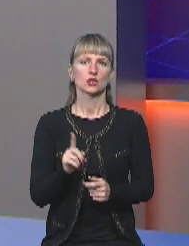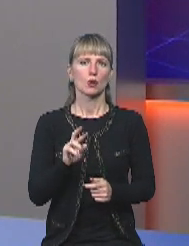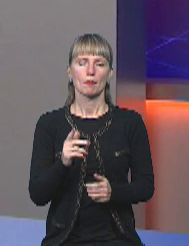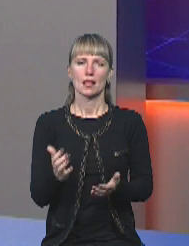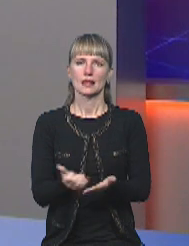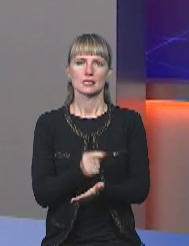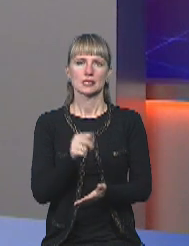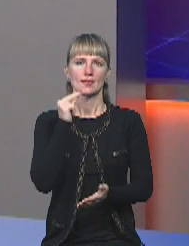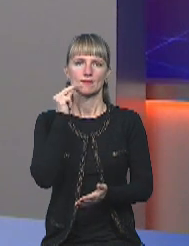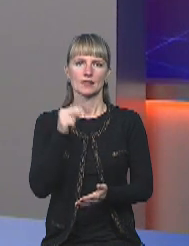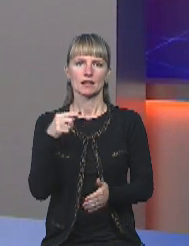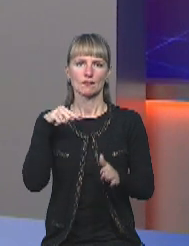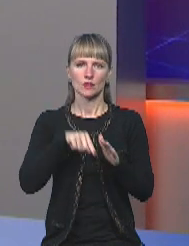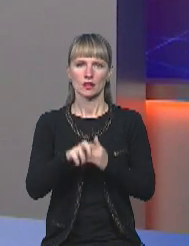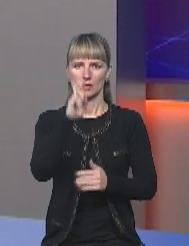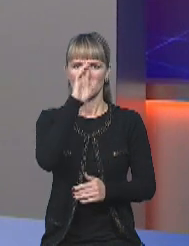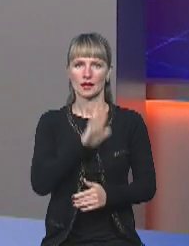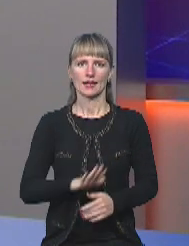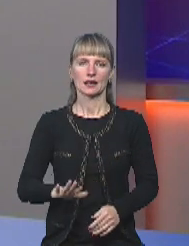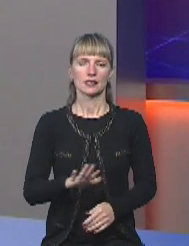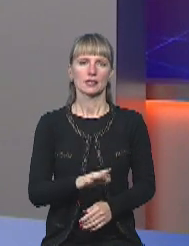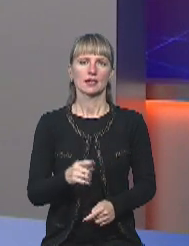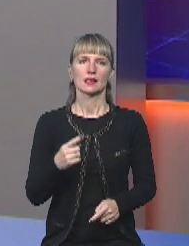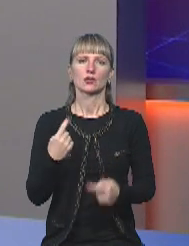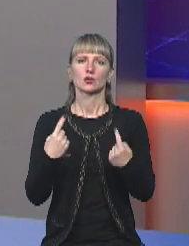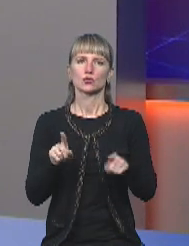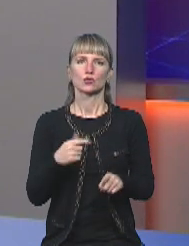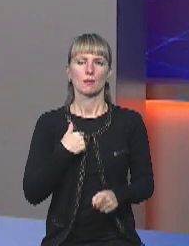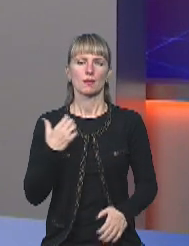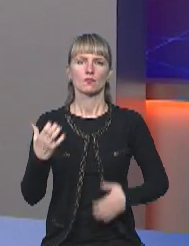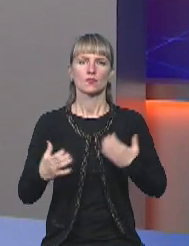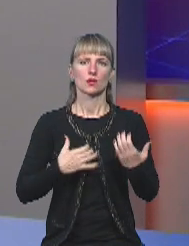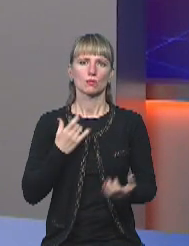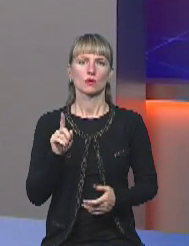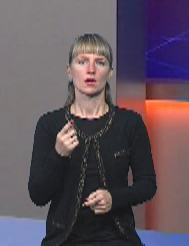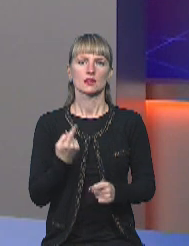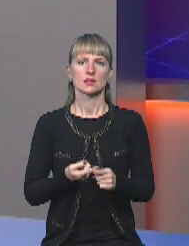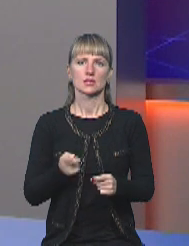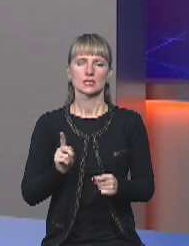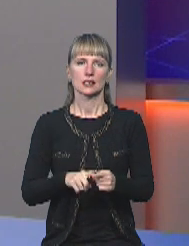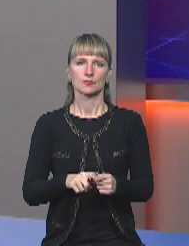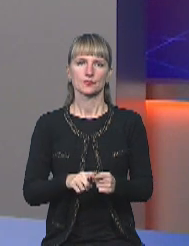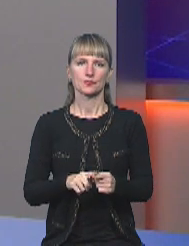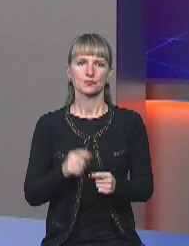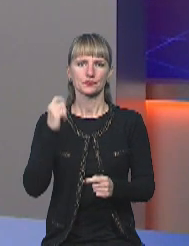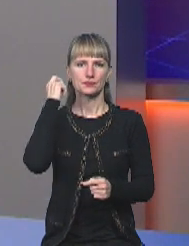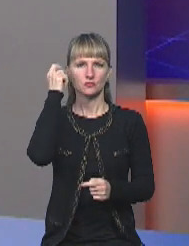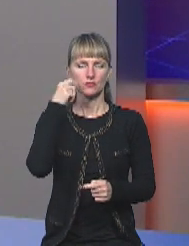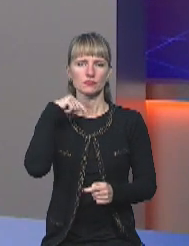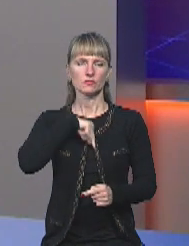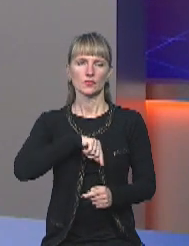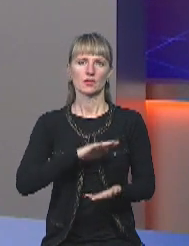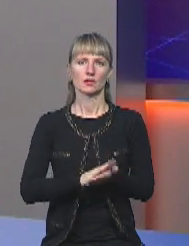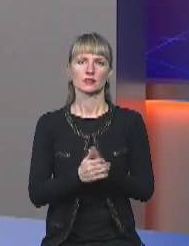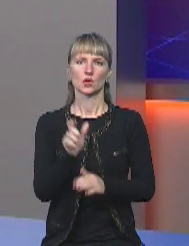знайти тих винних усередині країни. І інше, що мене дуже турбує, це, безумовно, психологічний, емоційний